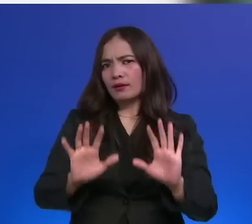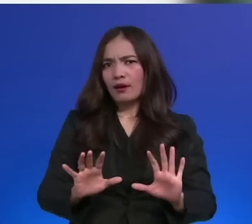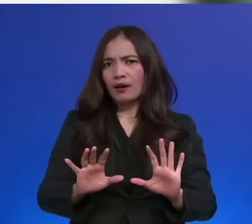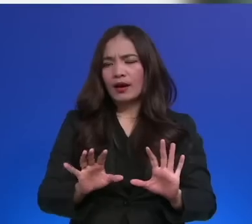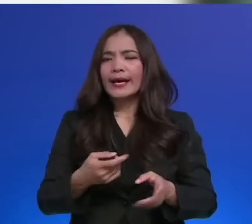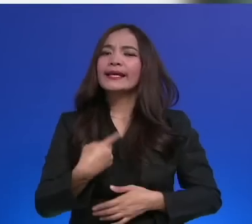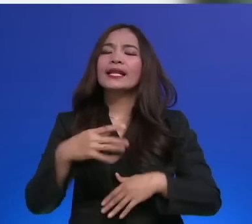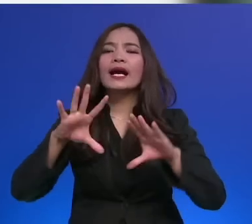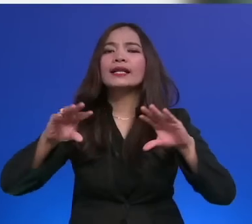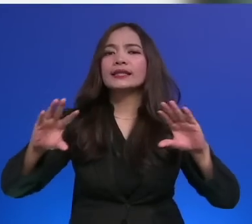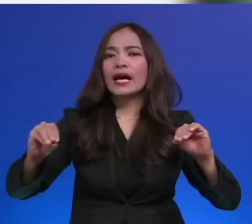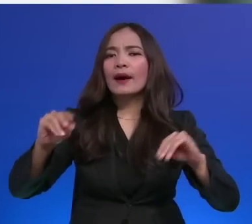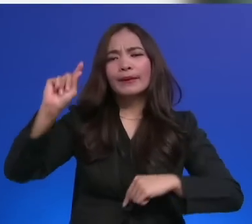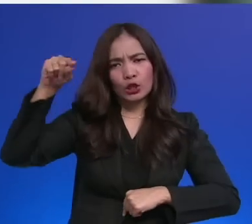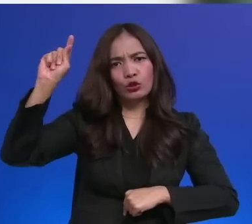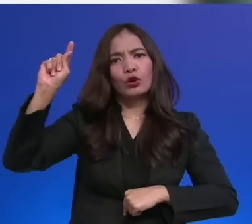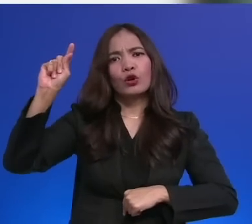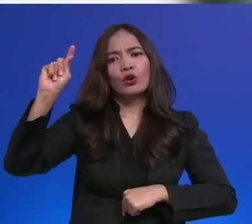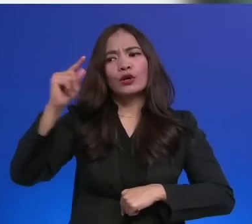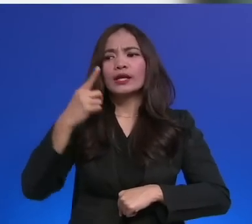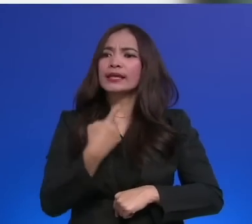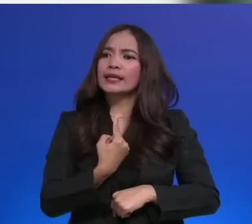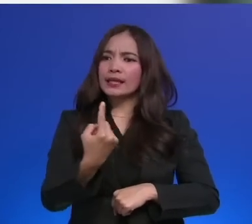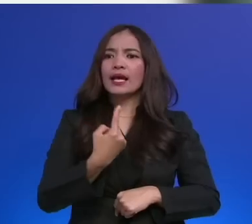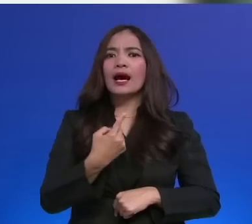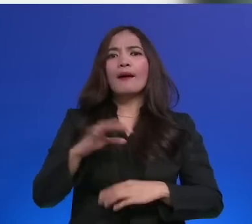kita kerjakan memang dalam jangkauan kita.